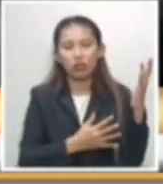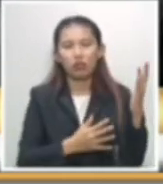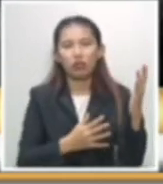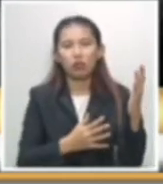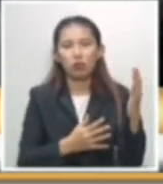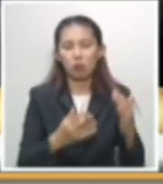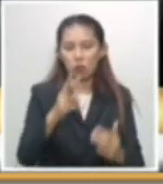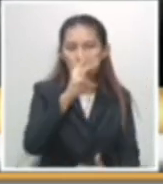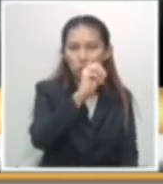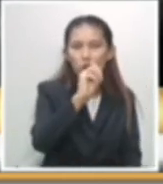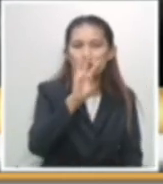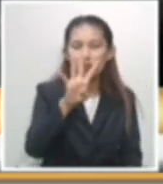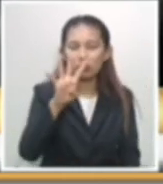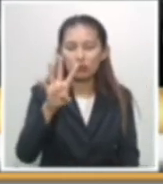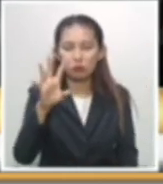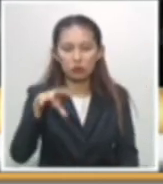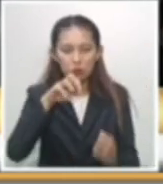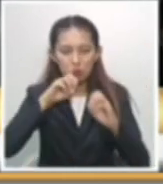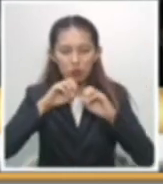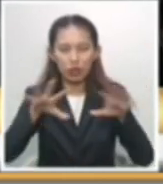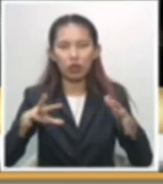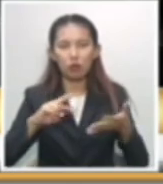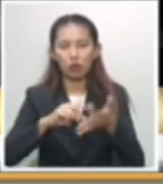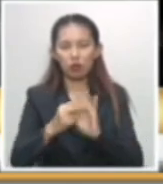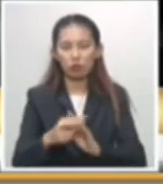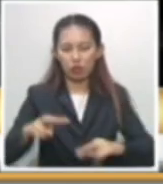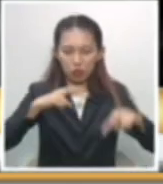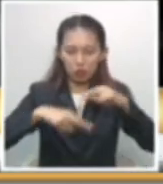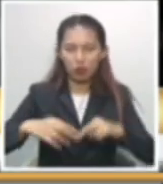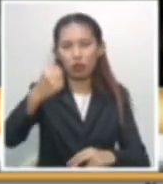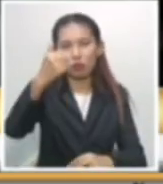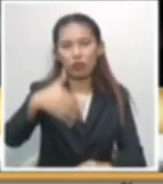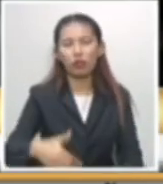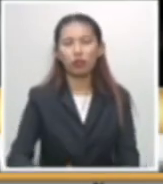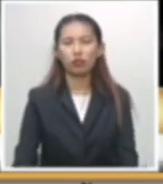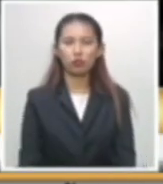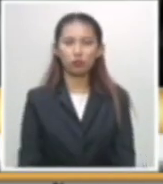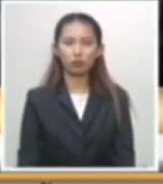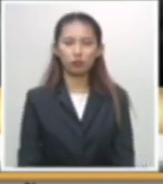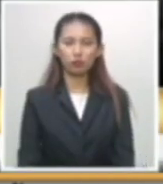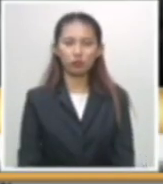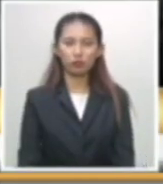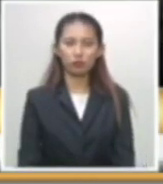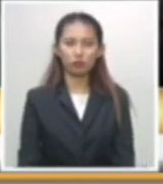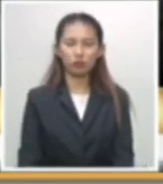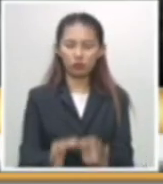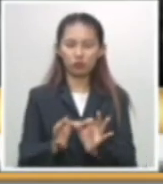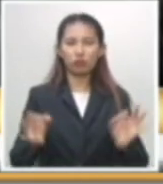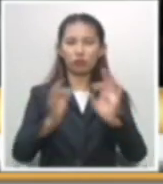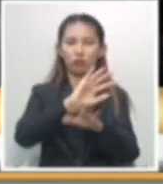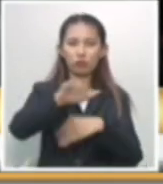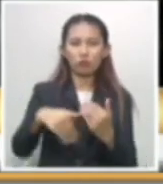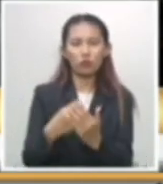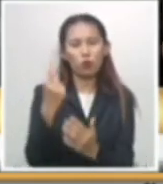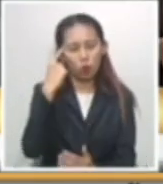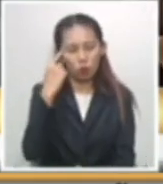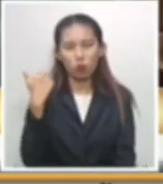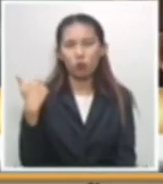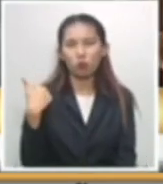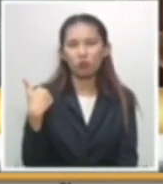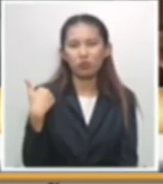ก็ยังจัดการไม่ได้ทุกคนเนี่ยก็รู้ว่ามันมีทุกหย่อมหญ้